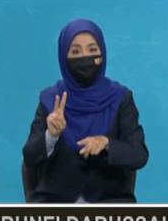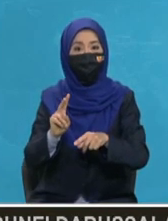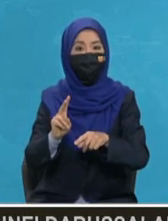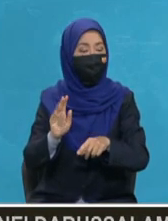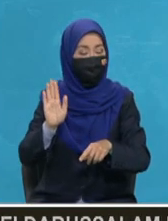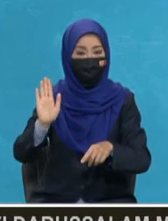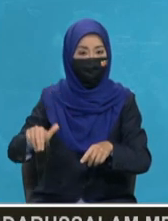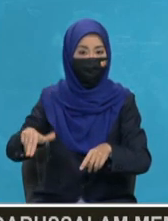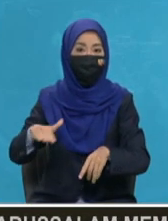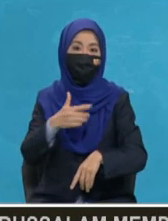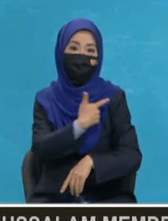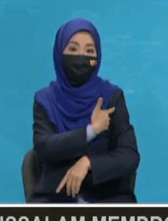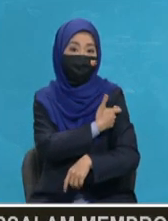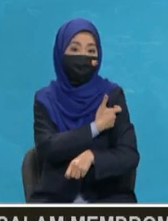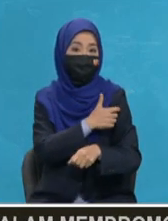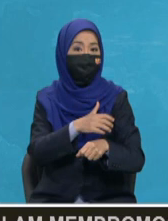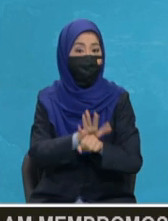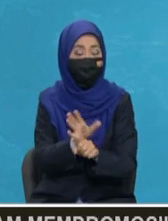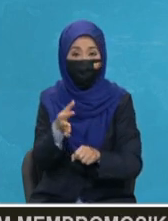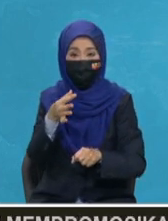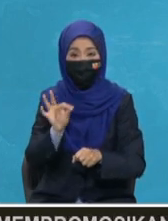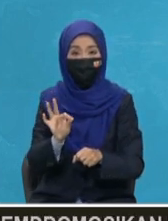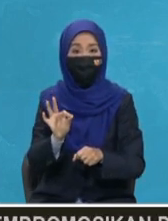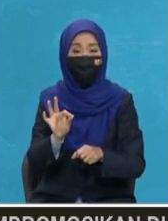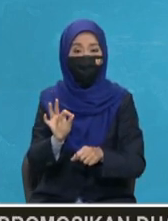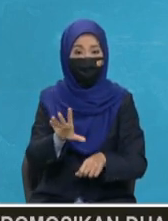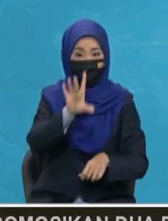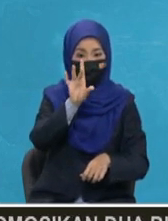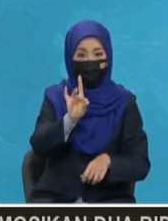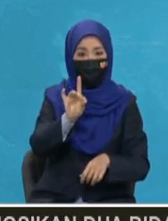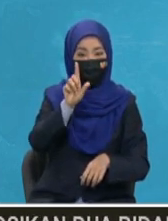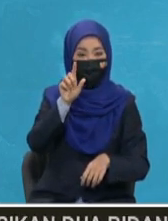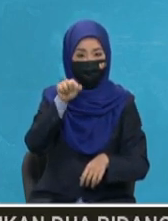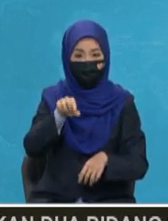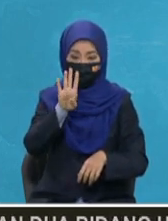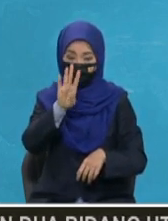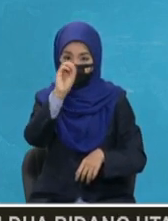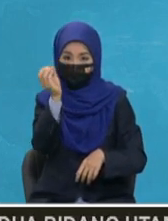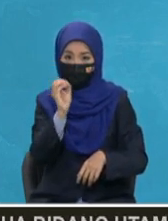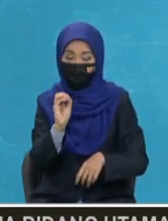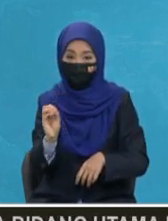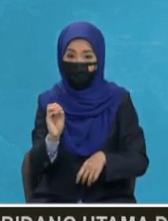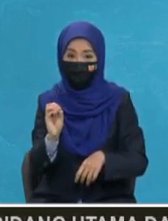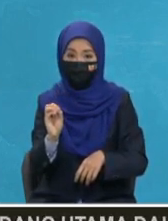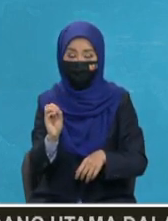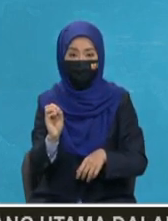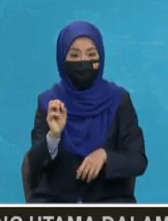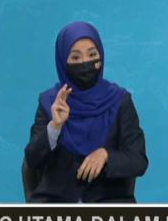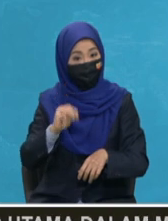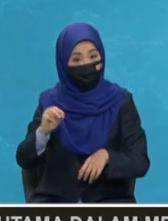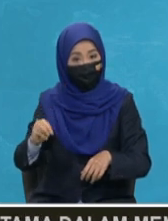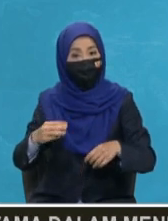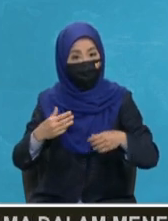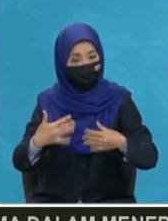belum mendapatkan suntikan Baekhyun komite Mabes manakala pantai 400 replaces adalah mereka yang telah melengkapkan